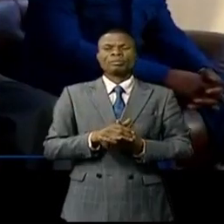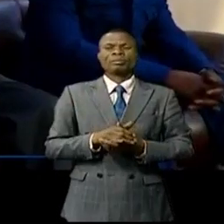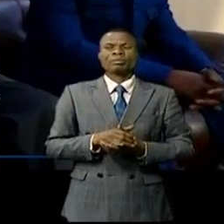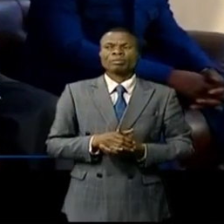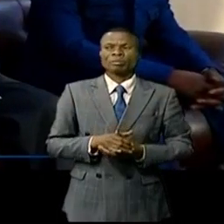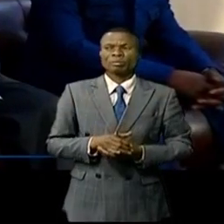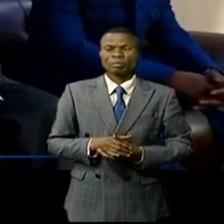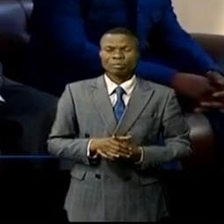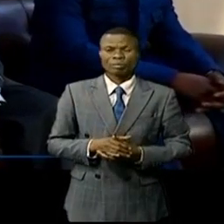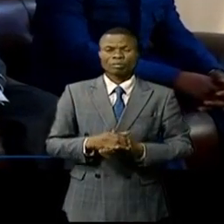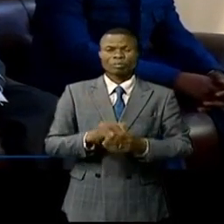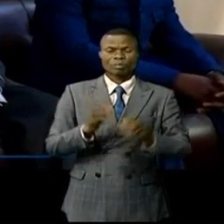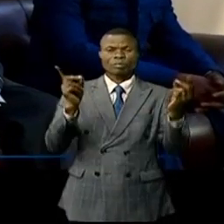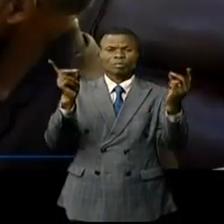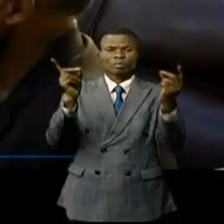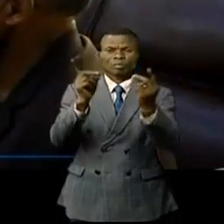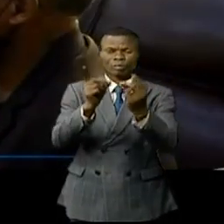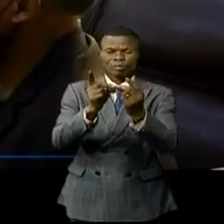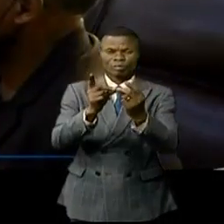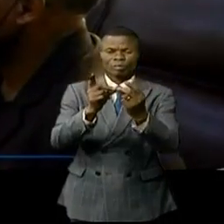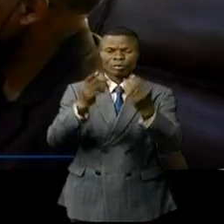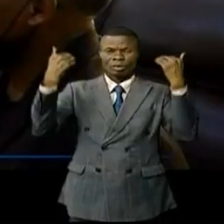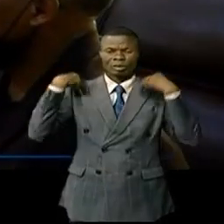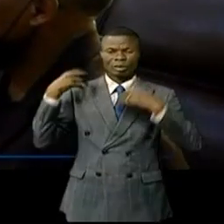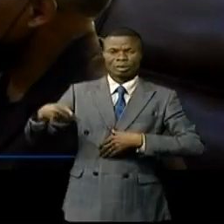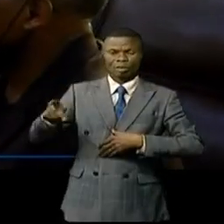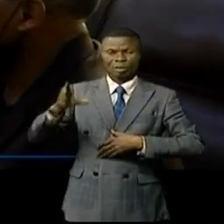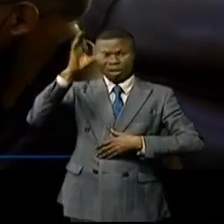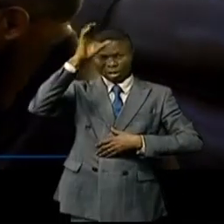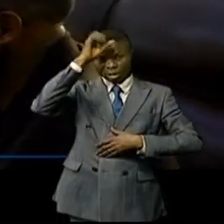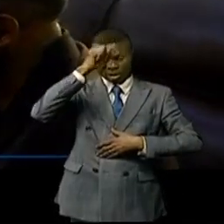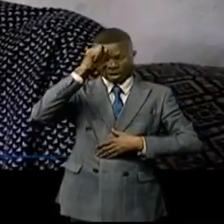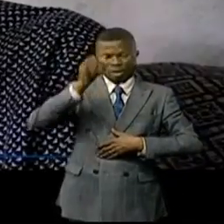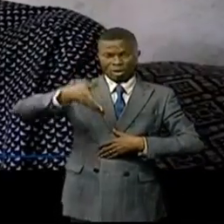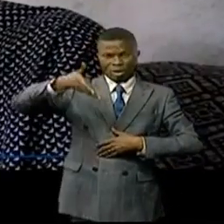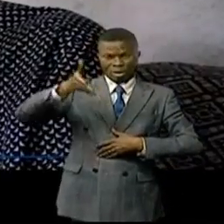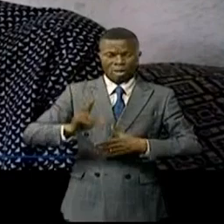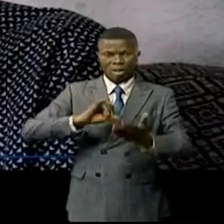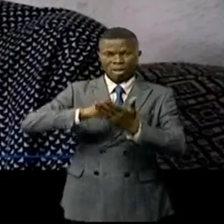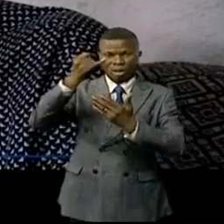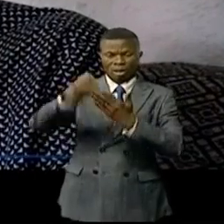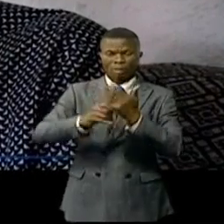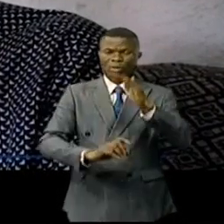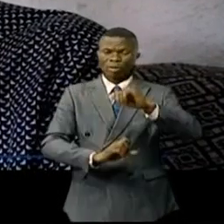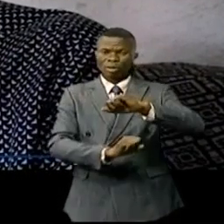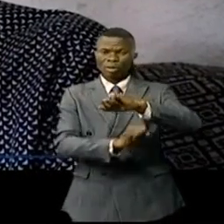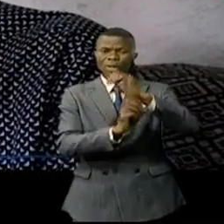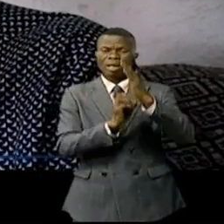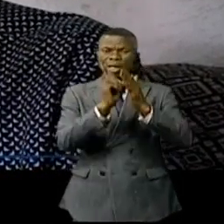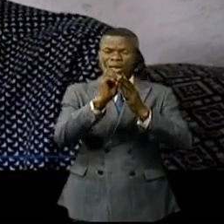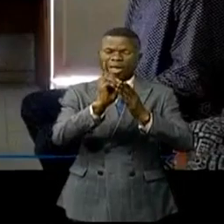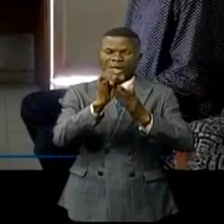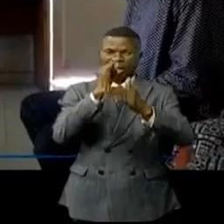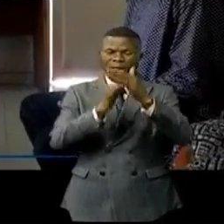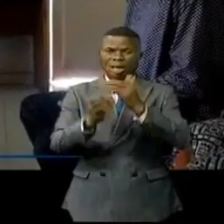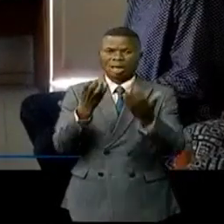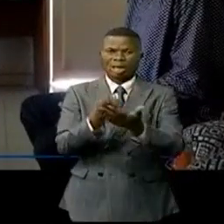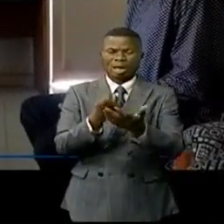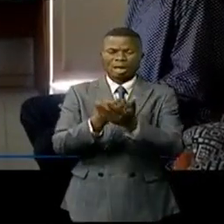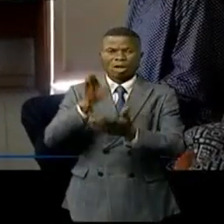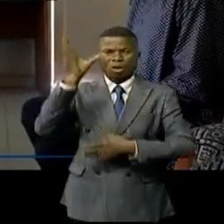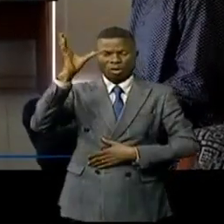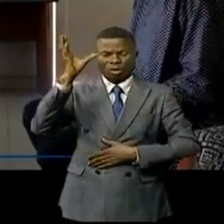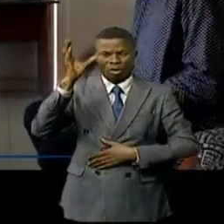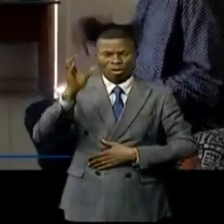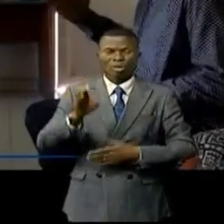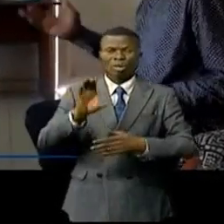Ce tête-à-tête entre l'exécutif provincial du Kwilu et les experts du projet d'appui au développement intégré de l'économie rurale,